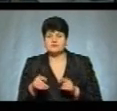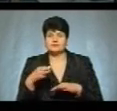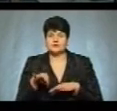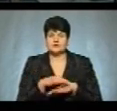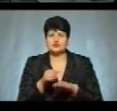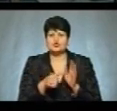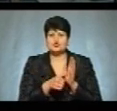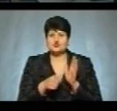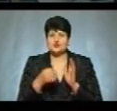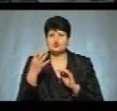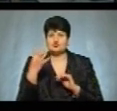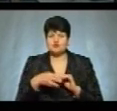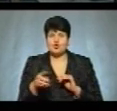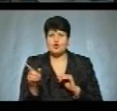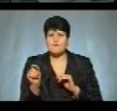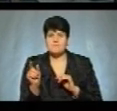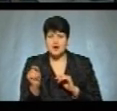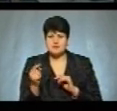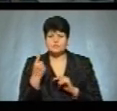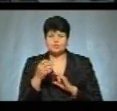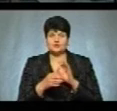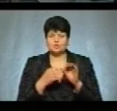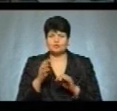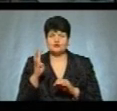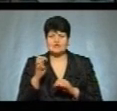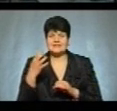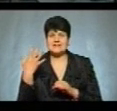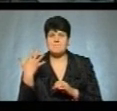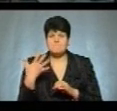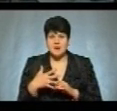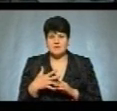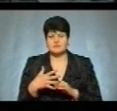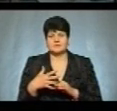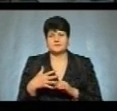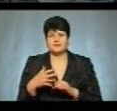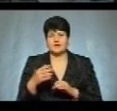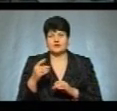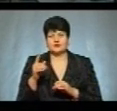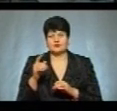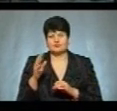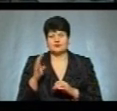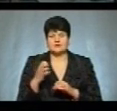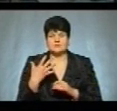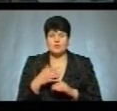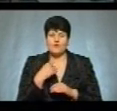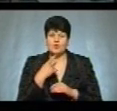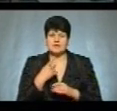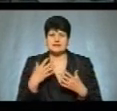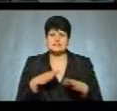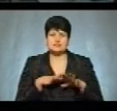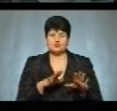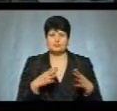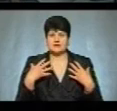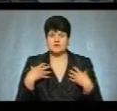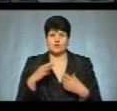У 2018-му за добу одружились 450 пар, повідомила заступник начальника Головного територіального управління юстиції